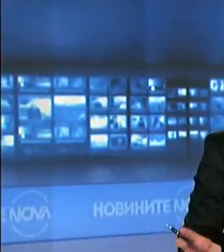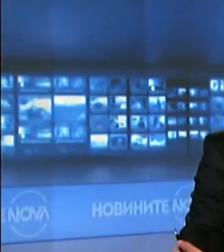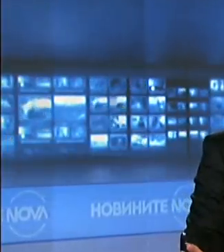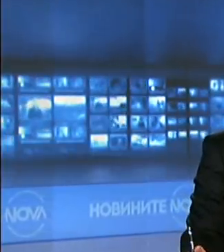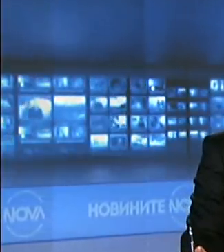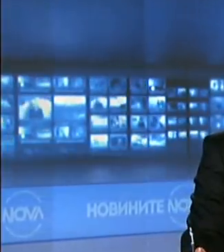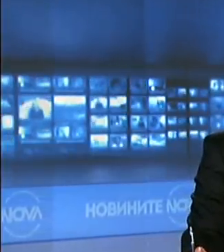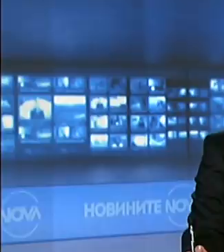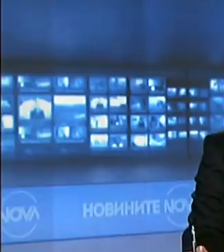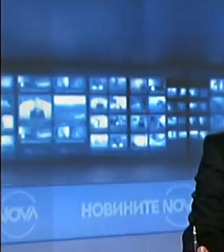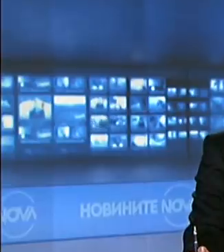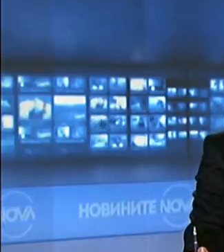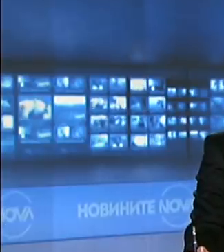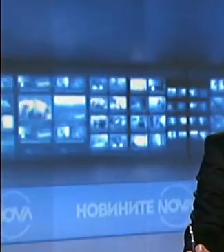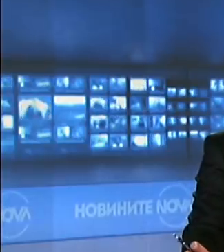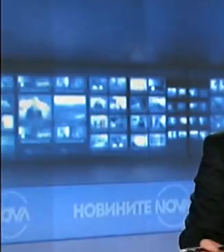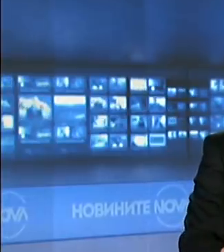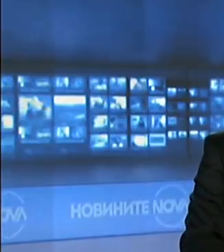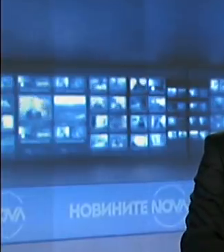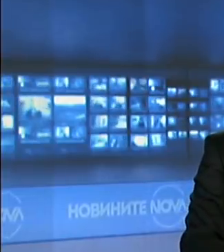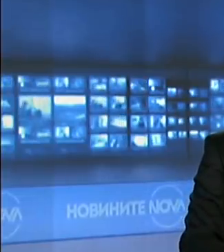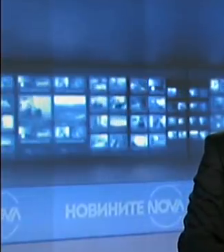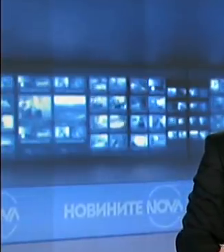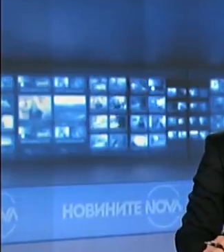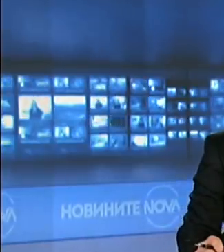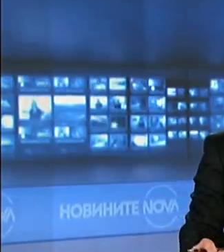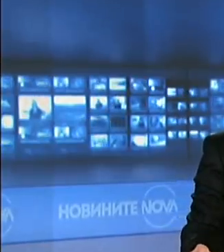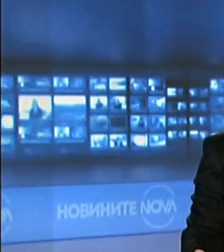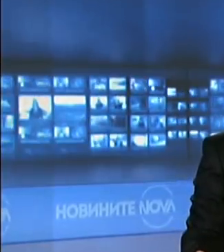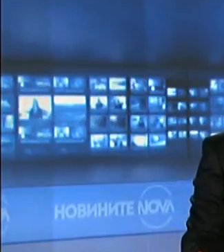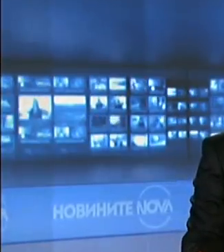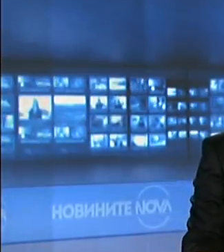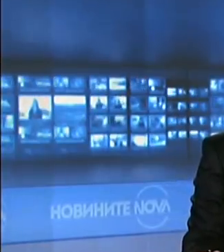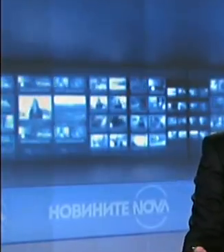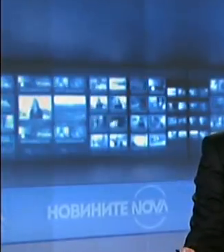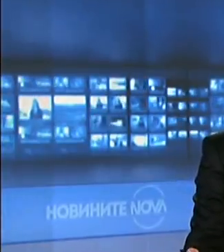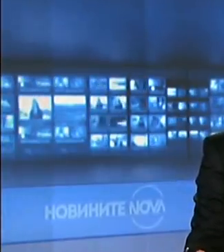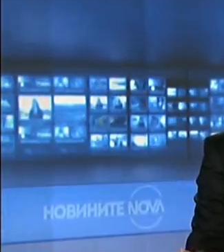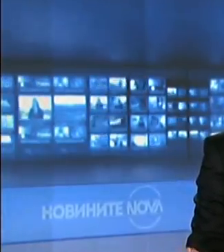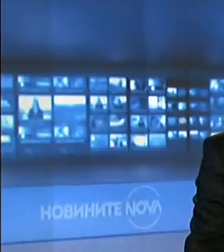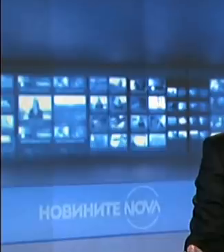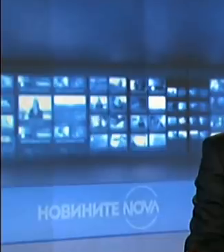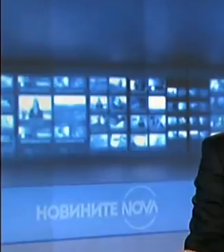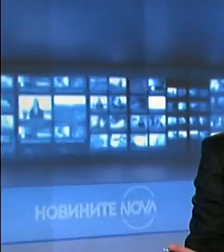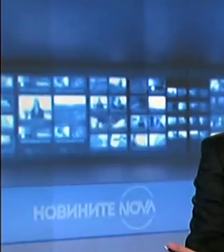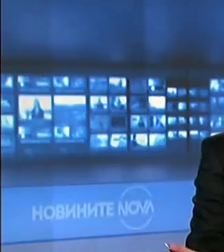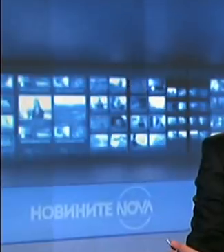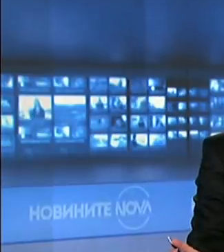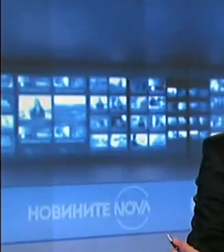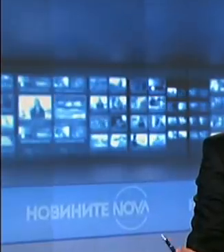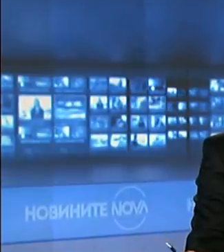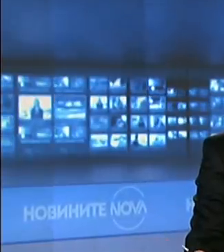915. Излекуваните вече са 167, а броят на починалите е 43. София остава основното огнище на